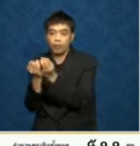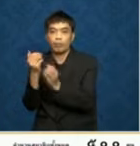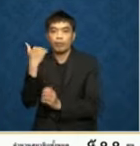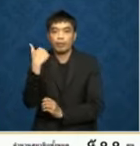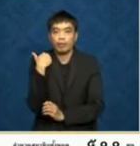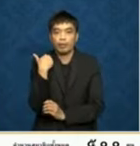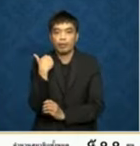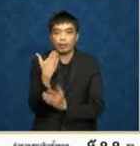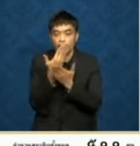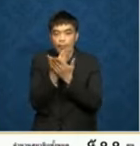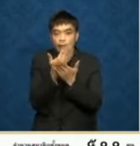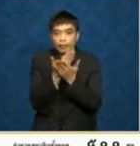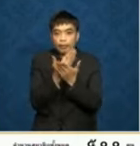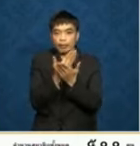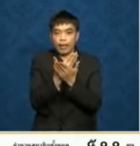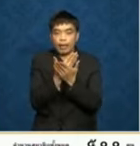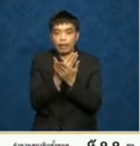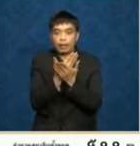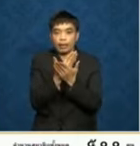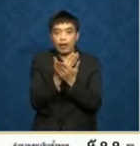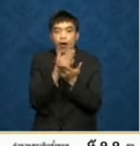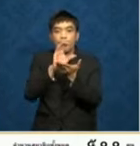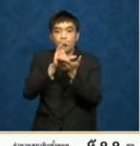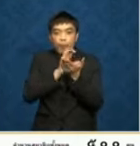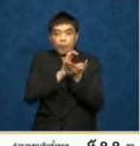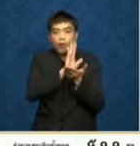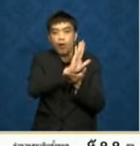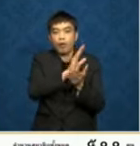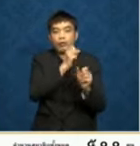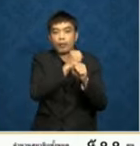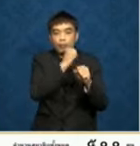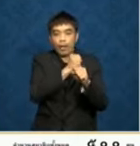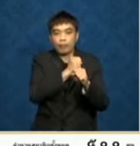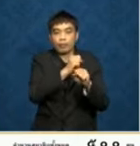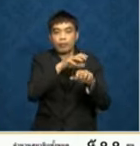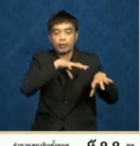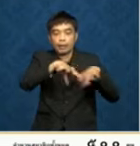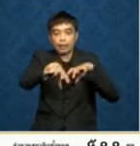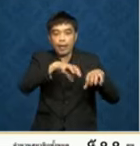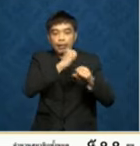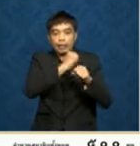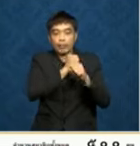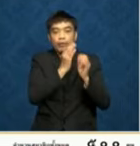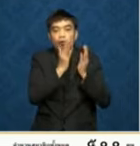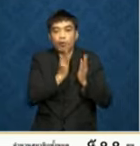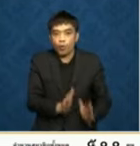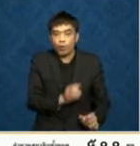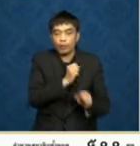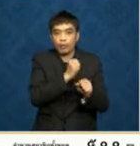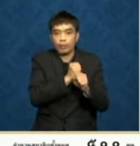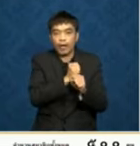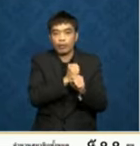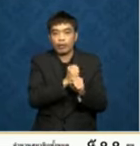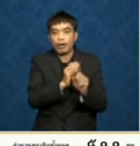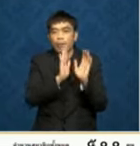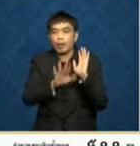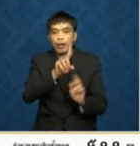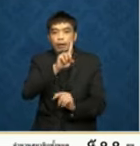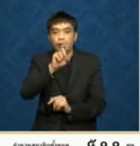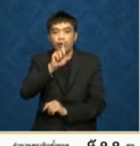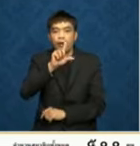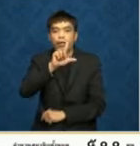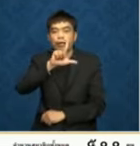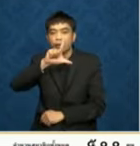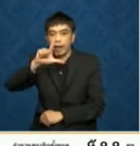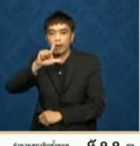ที่เป็นงบ Software หอว งบดำเนนงานะรายใจอื่นๆ ที่จะมาปรบปงบุคลากรนั้นเป็เงินอยู่ที่ 101 ลาน